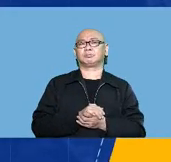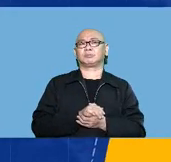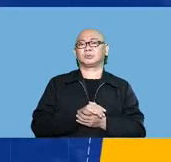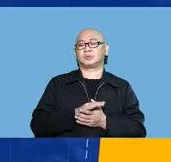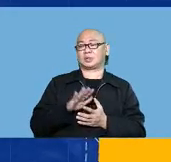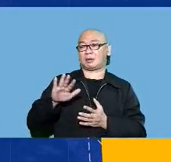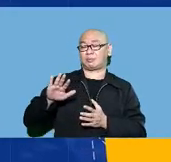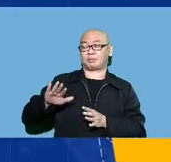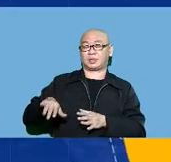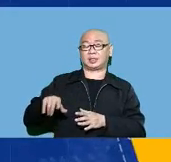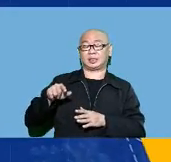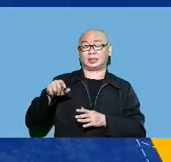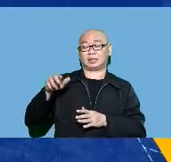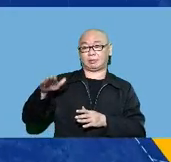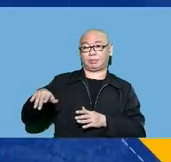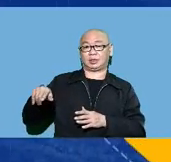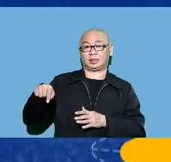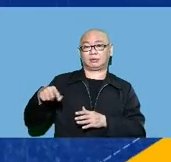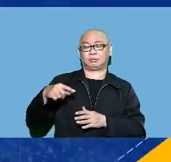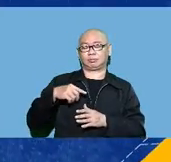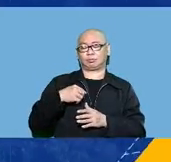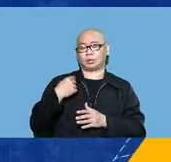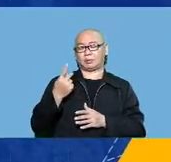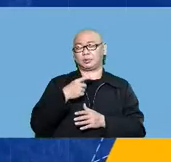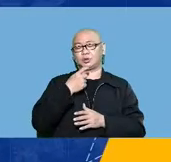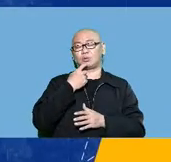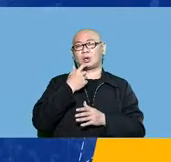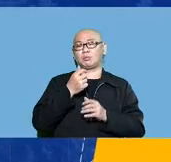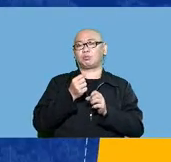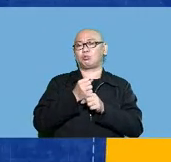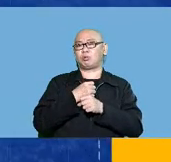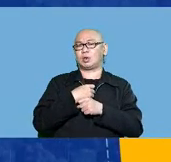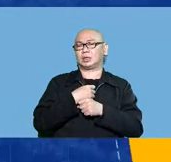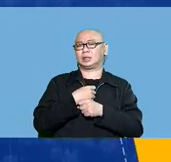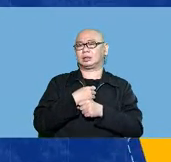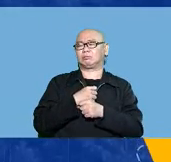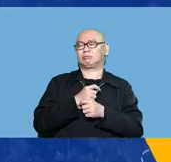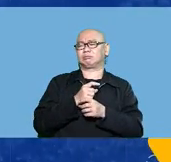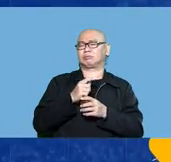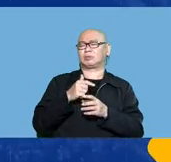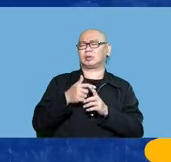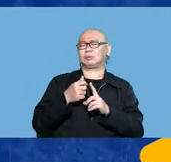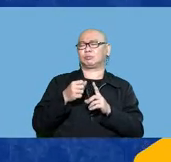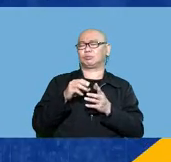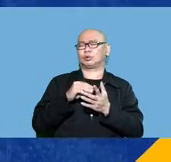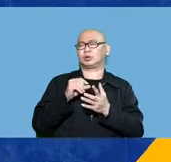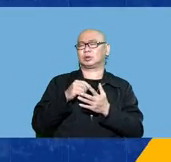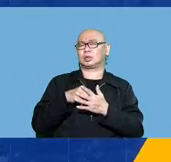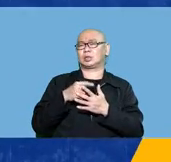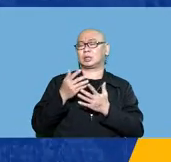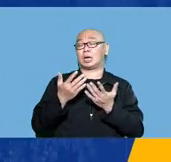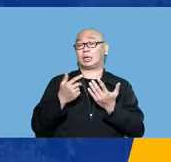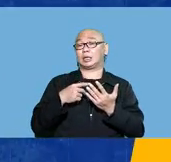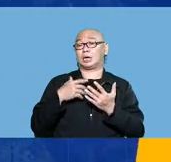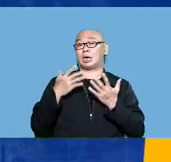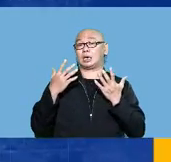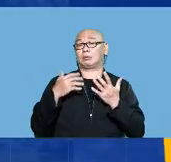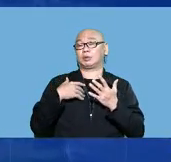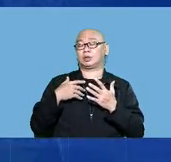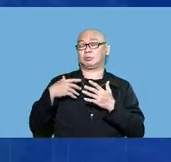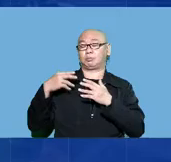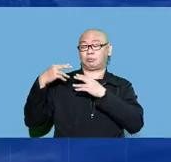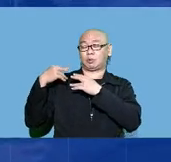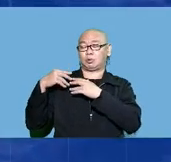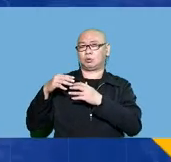samping itu, kami mencoba untuk membuat rintisan pusat informasi ke hati. Dari harapan dibangunnya